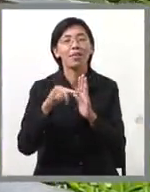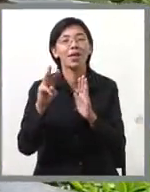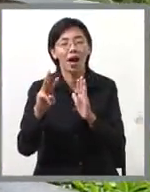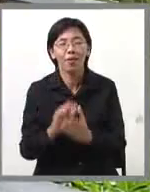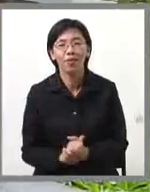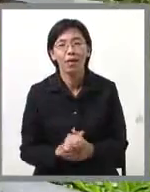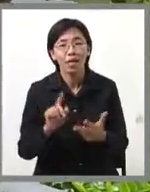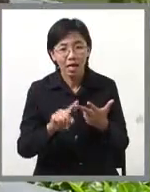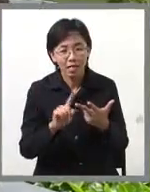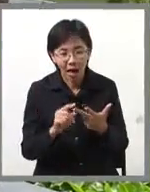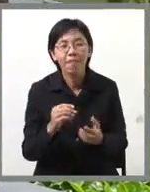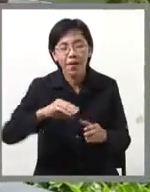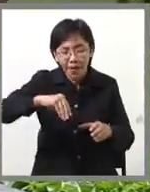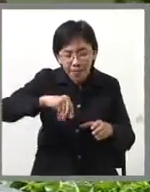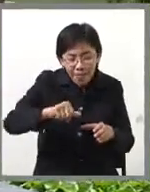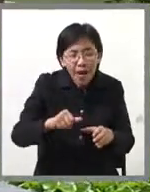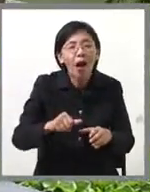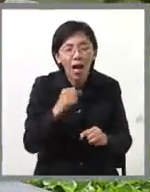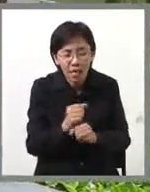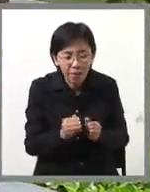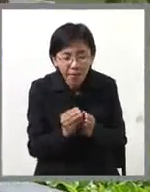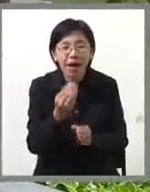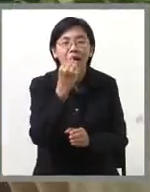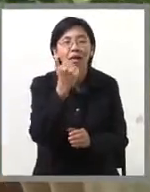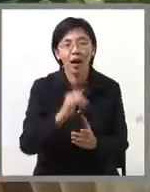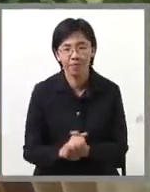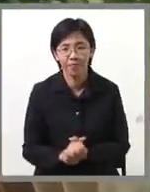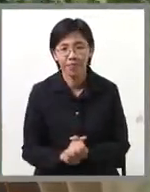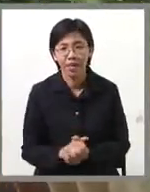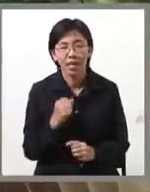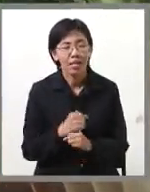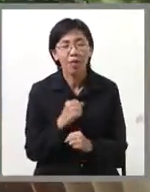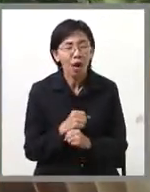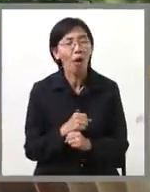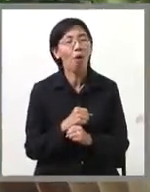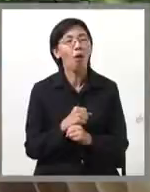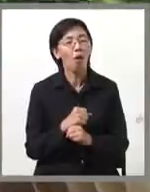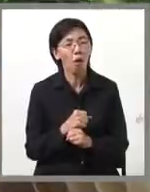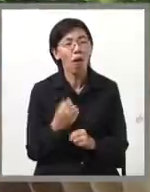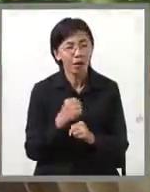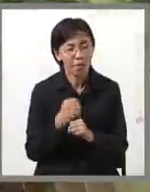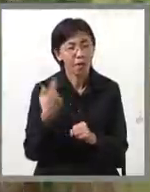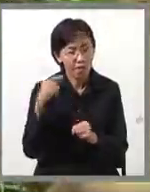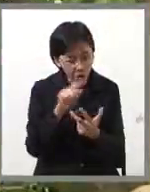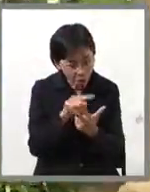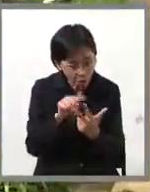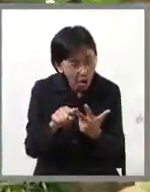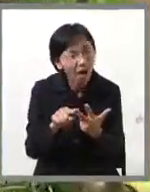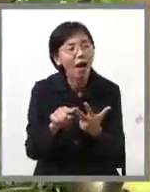ก็ทราบมันกินได้ด้วยอย่างเงี้ย มันเหมือนกับทีอินวันเนี่ยทำอย่างหนึ่งแล้วได้3อย่างเนี่ยทำอะไรก็ประสบความสำเร็